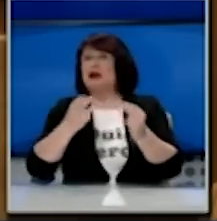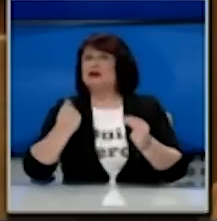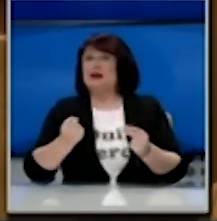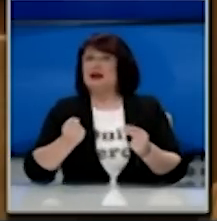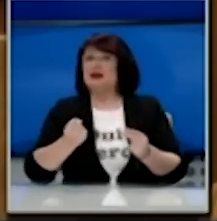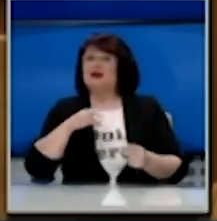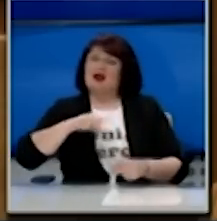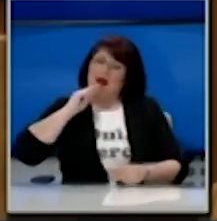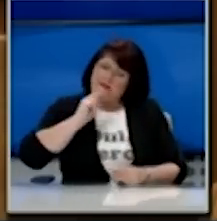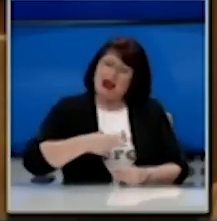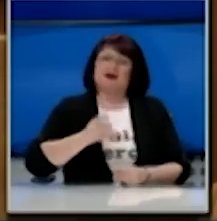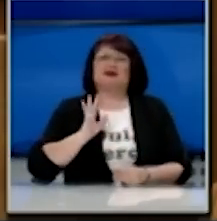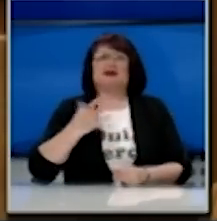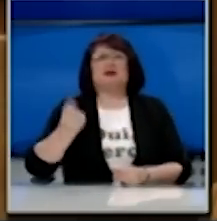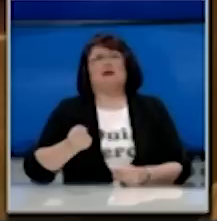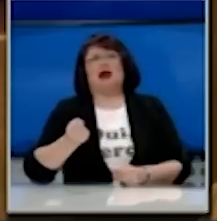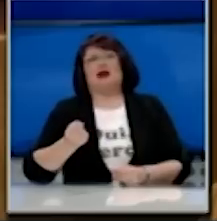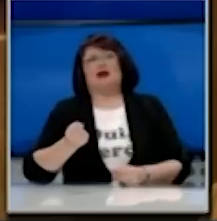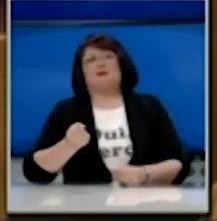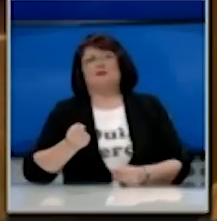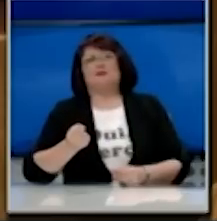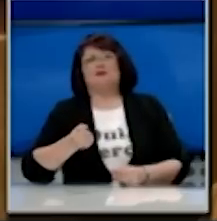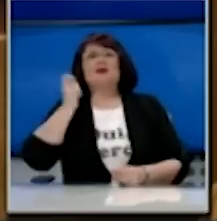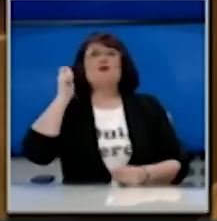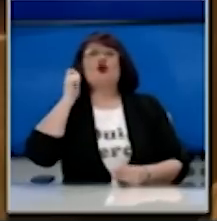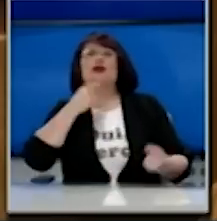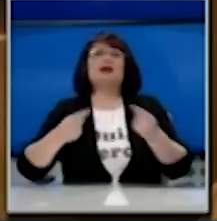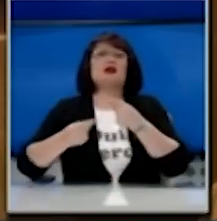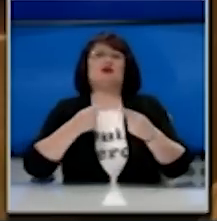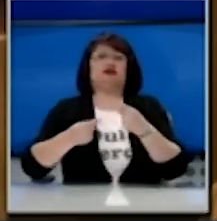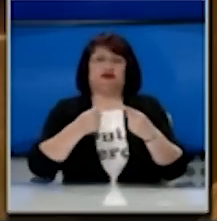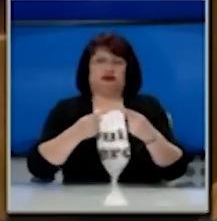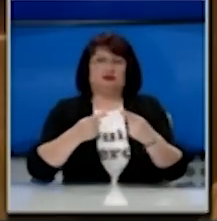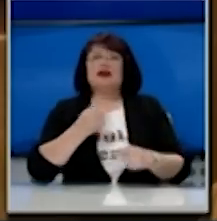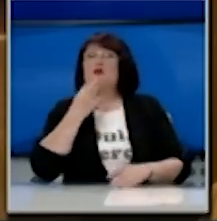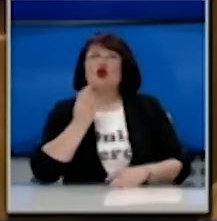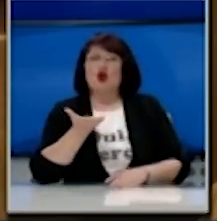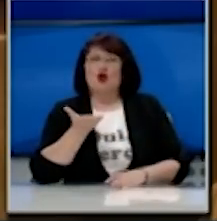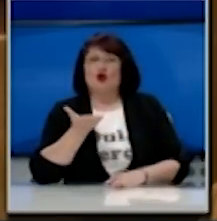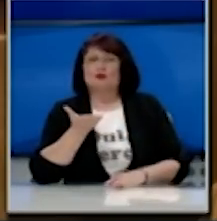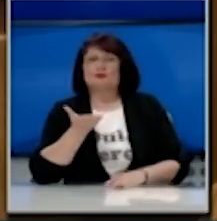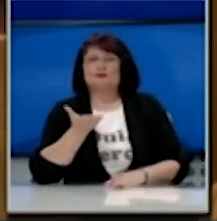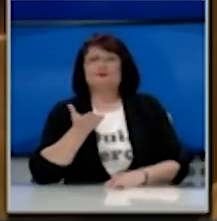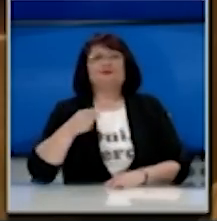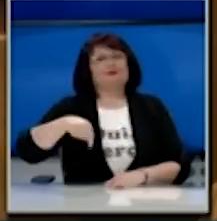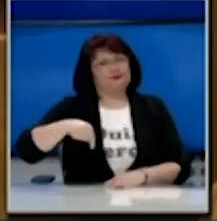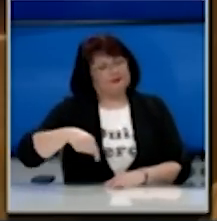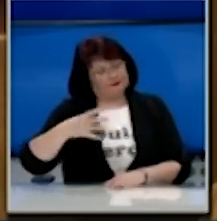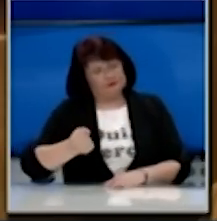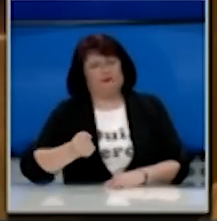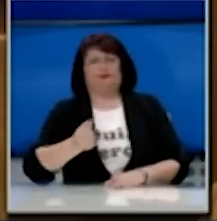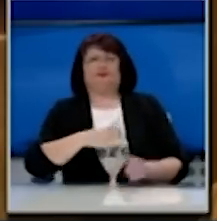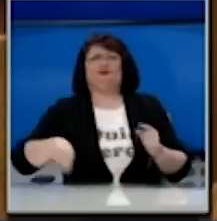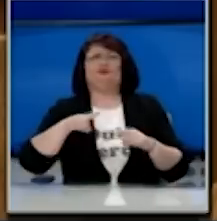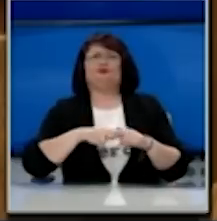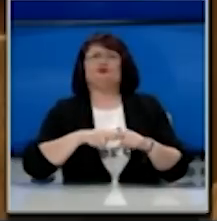μένει αναπάντητη, γι' αυτό υπάρχει και έντονη πολιτική αντιπαράθεση. Γιατί εδώ υπάρχει στη χώρα